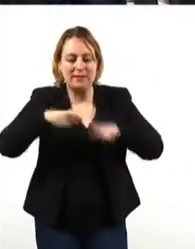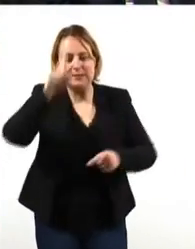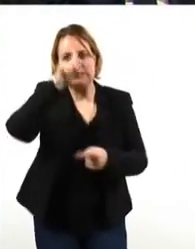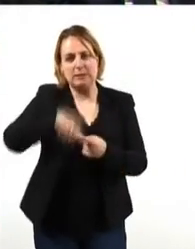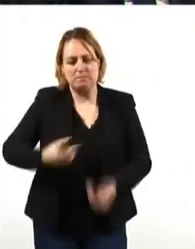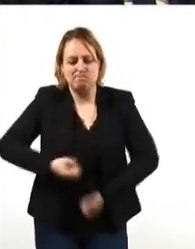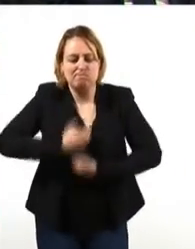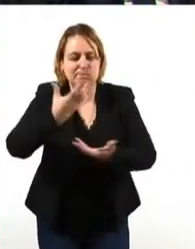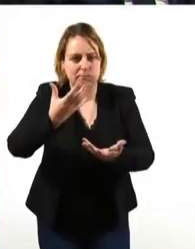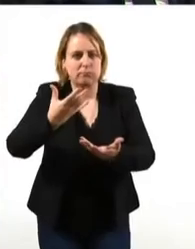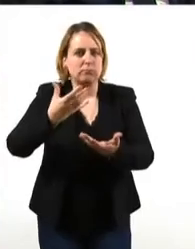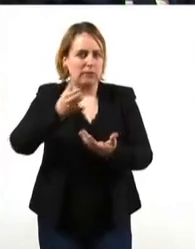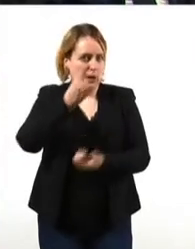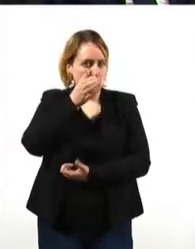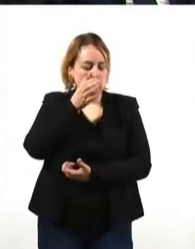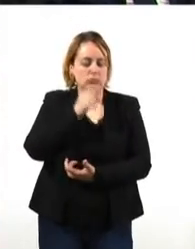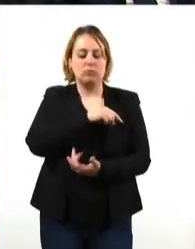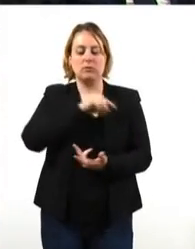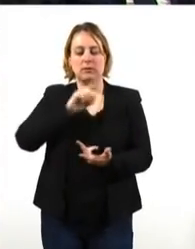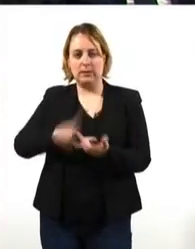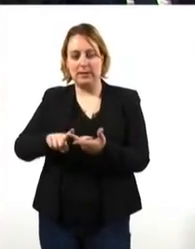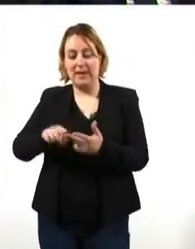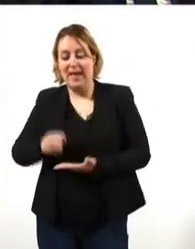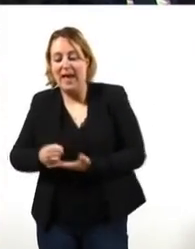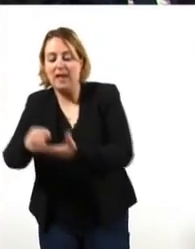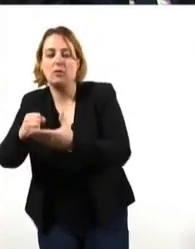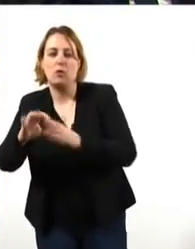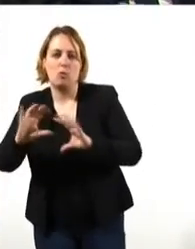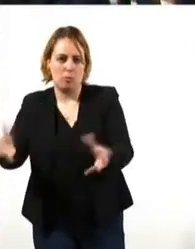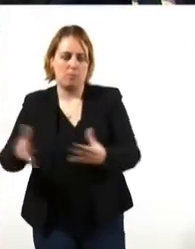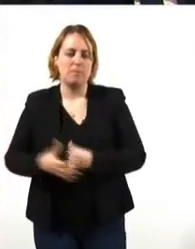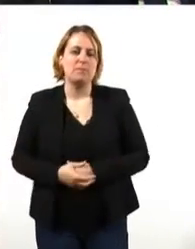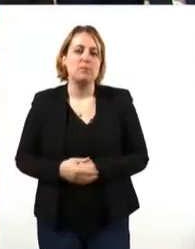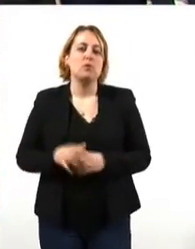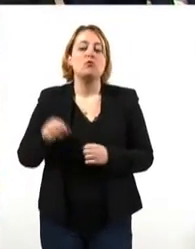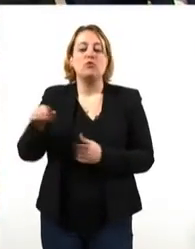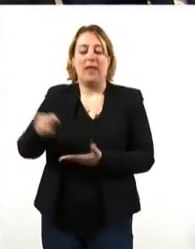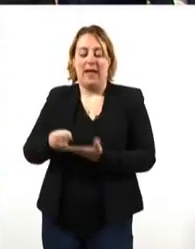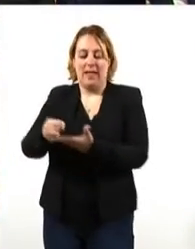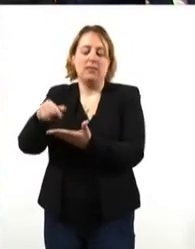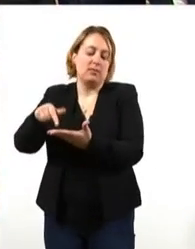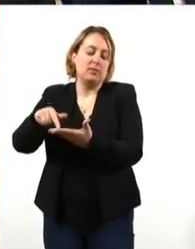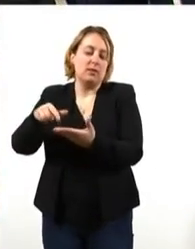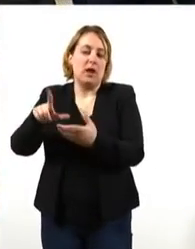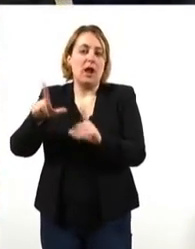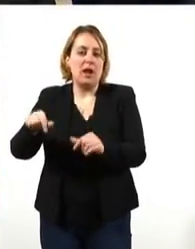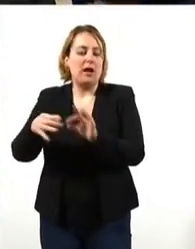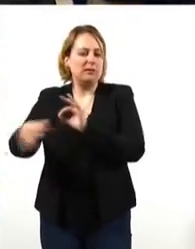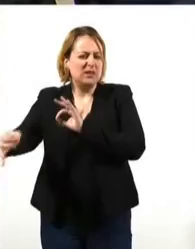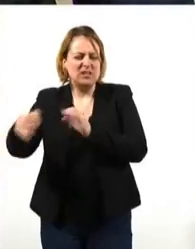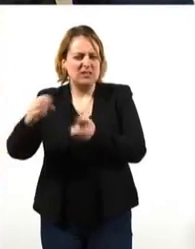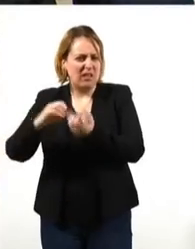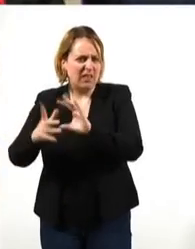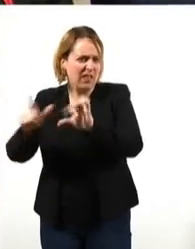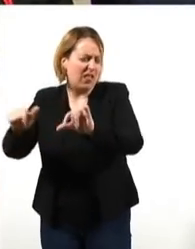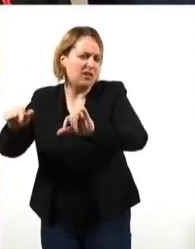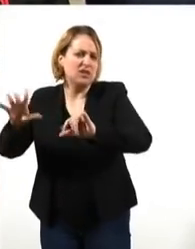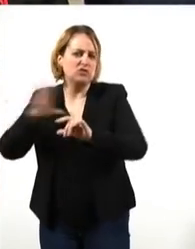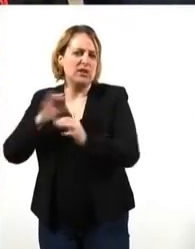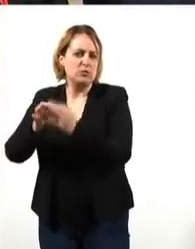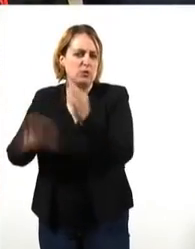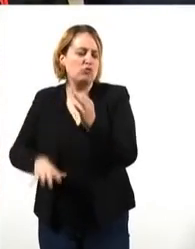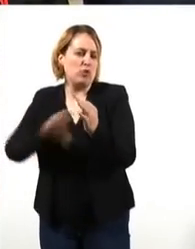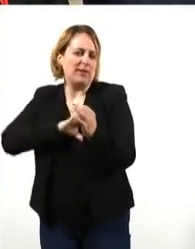pouvoir, et ensuite pour pouvoir aider. Et les solutions en ligne aussi sont des très bonnes solutions qu'on essaye aussi de